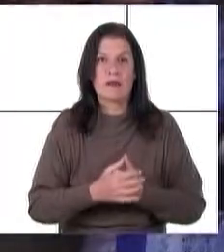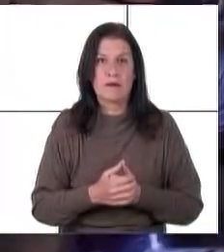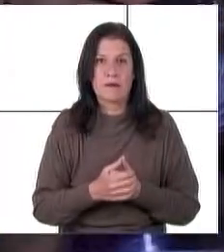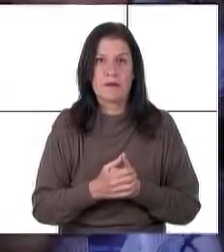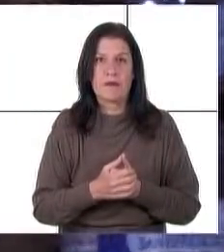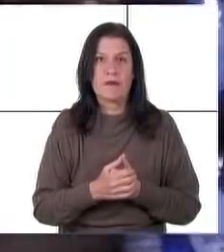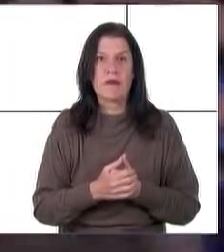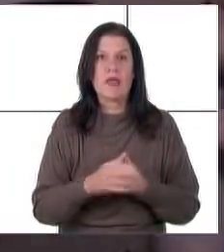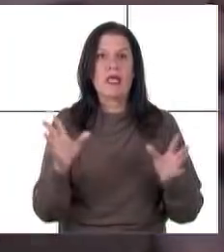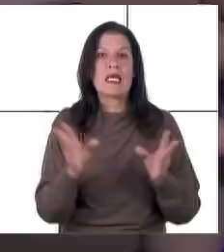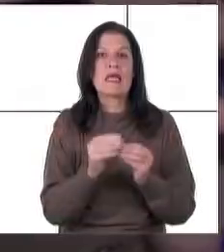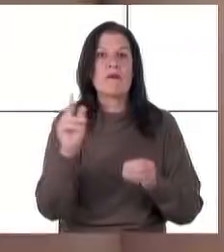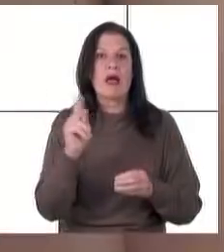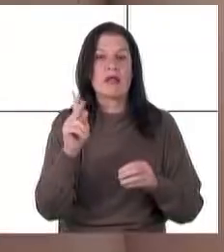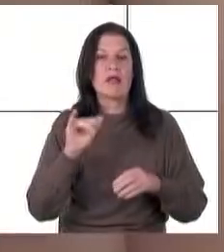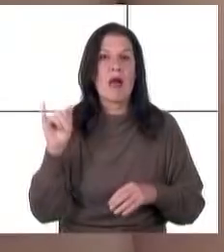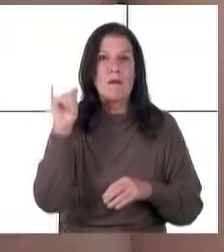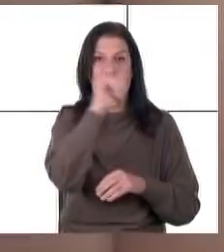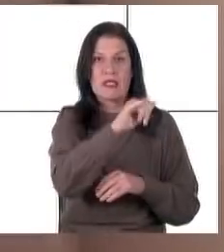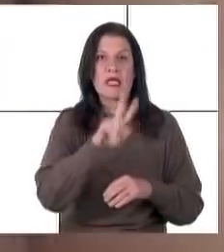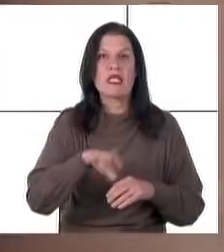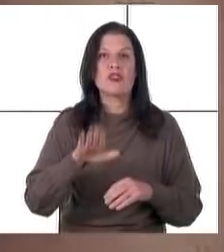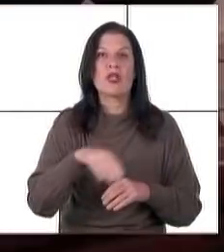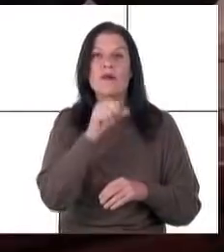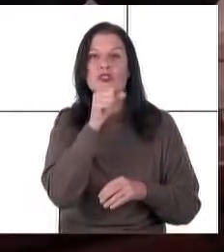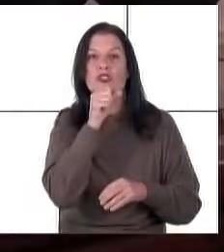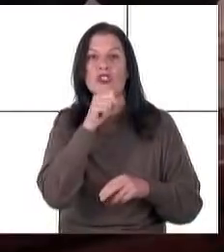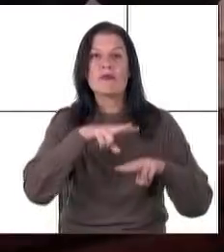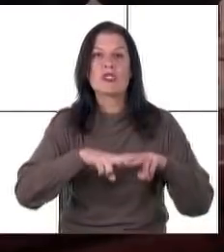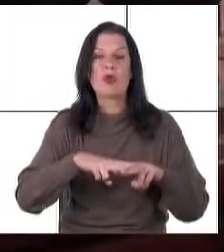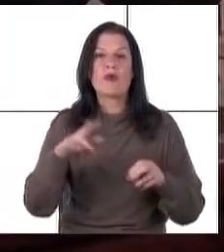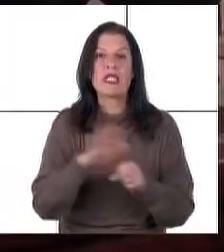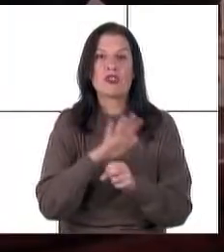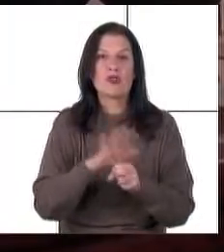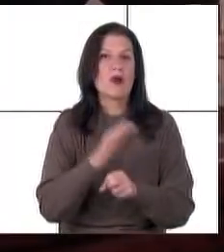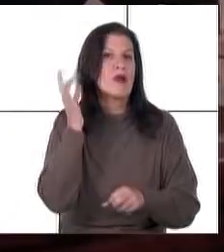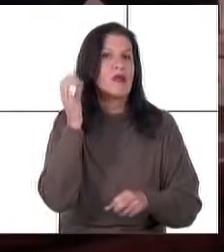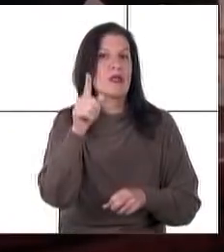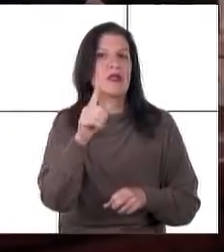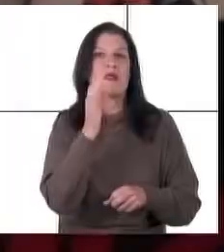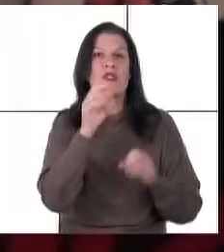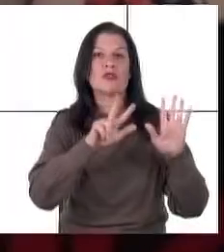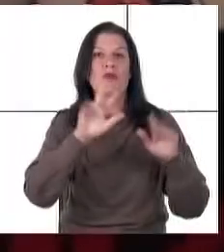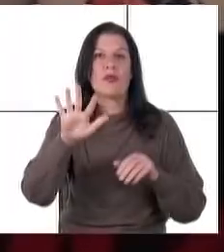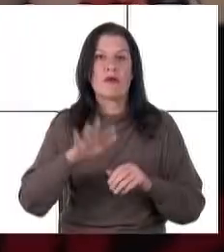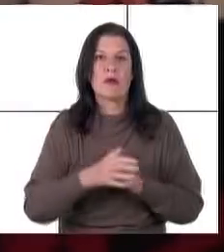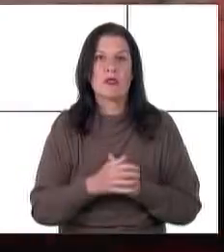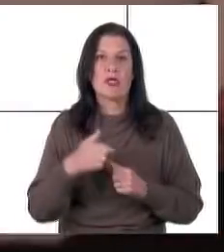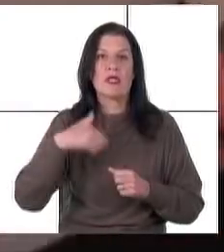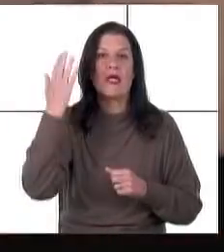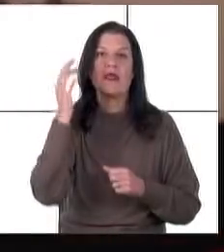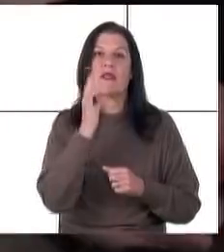יחד עם קטיה בטיסה נמצאים גם קשישים שורדי שואה, אחת מהן היא מאיה צ'רנובה בת 85. נפני בולה 5 לת כדה